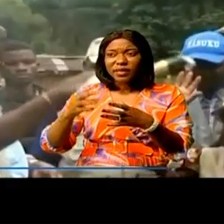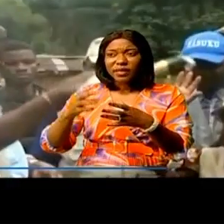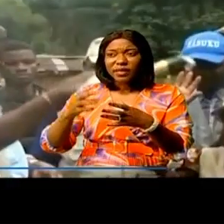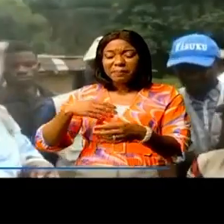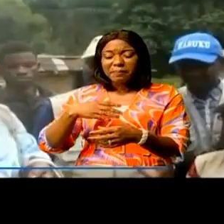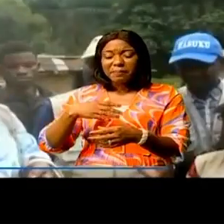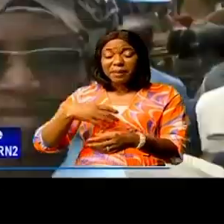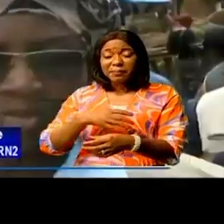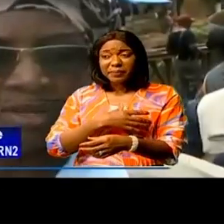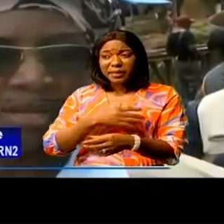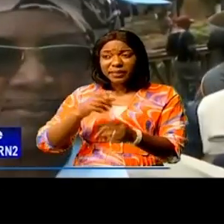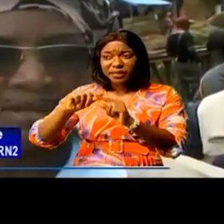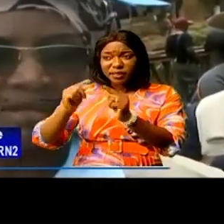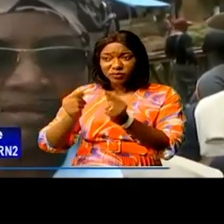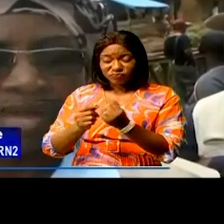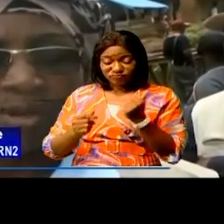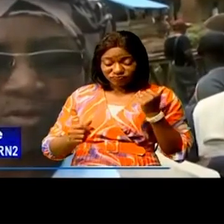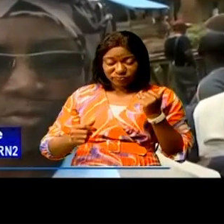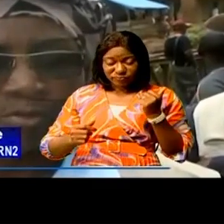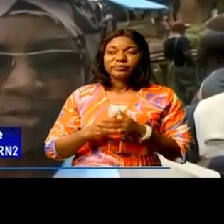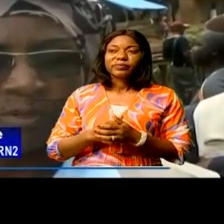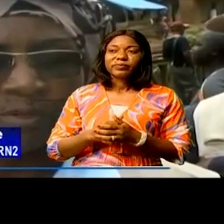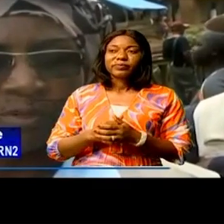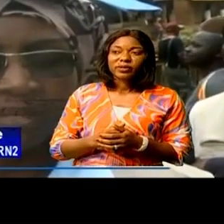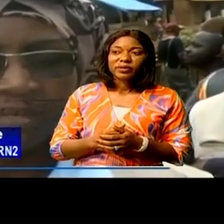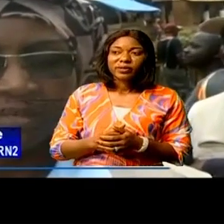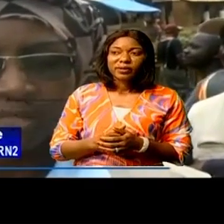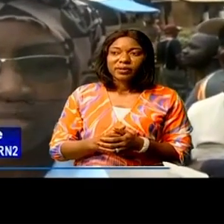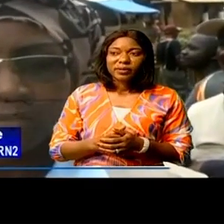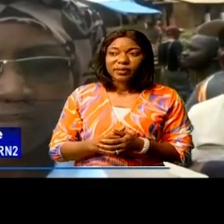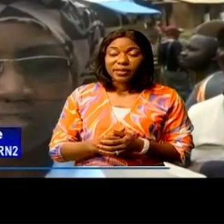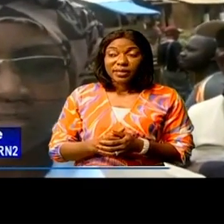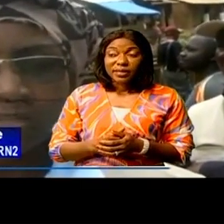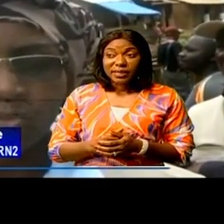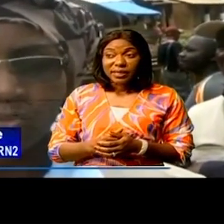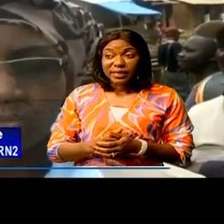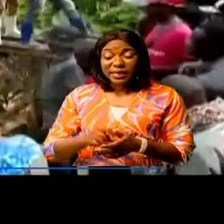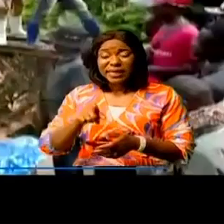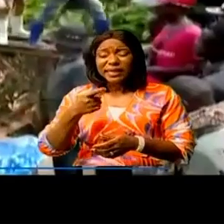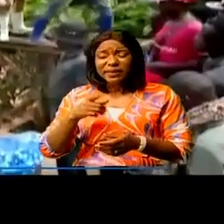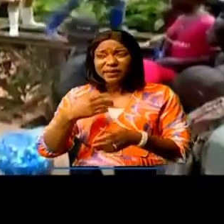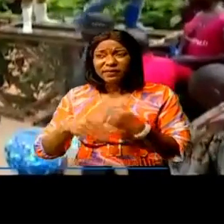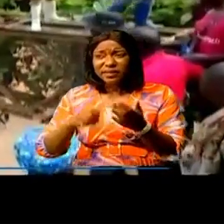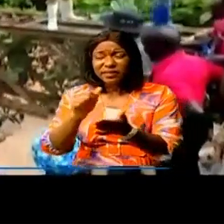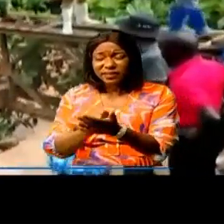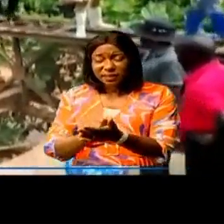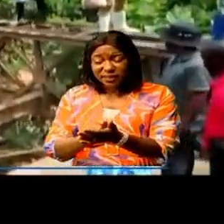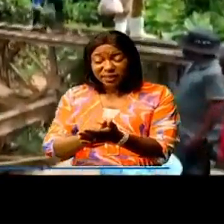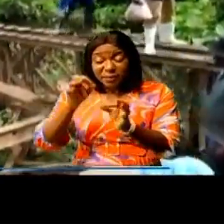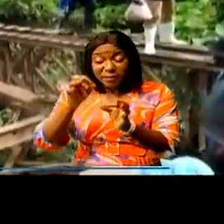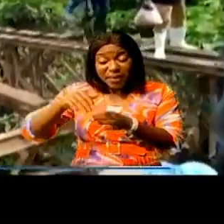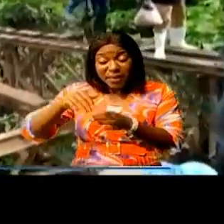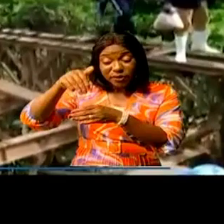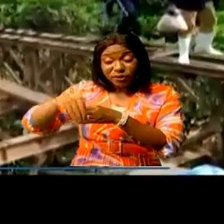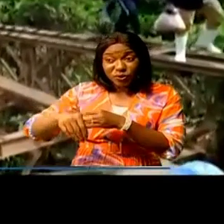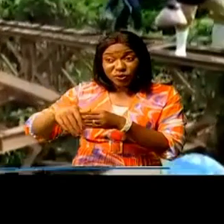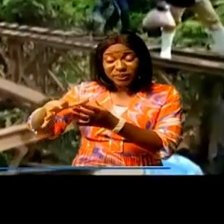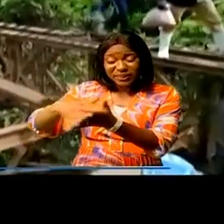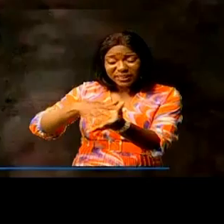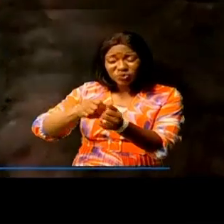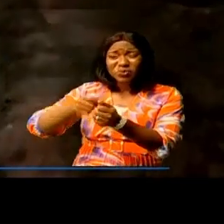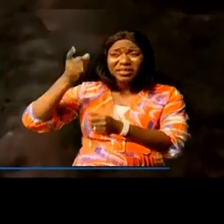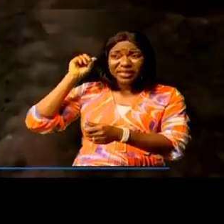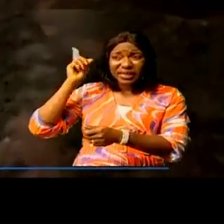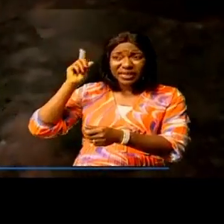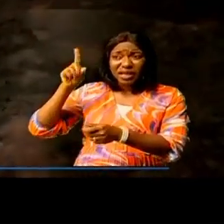de la synergie, lance un appel à notre gouvernement central qu'il fasse quelque chose. Dehors de ponts endommagés, il y a